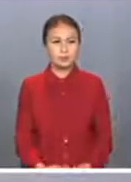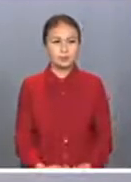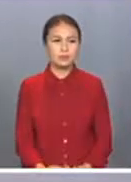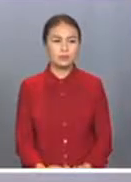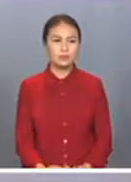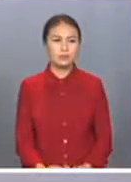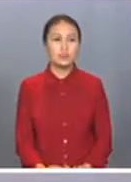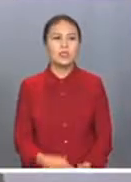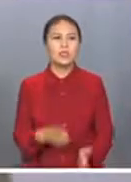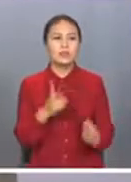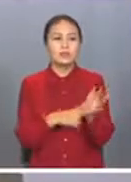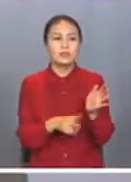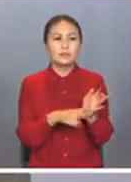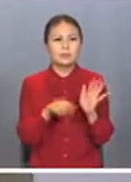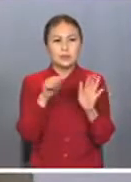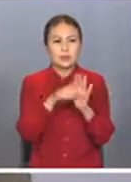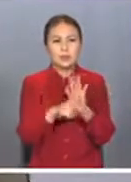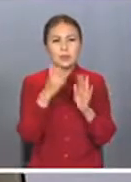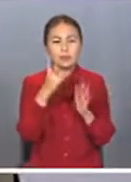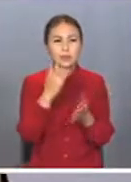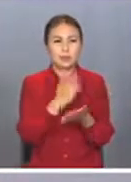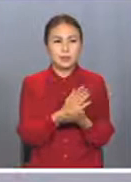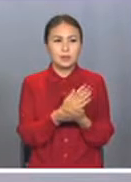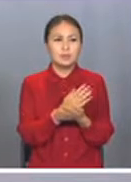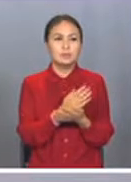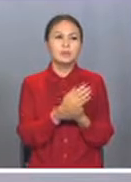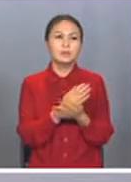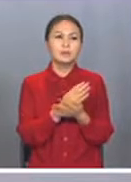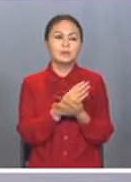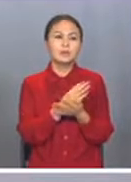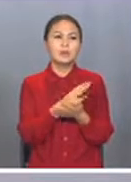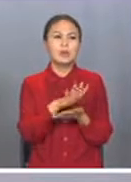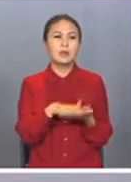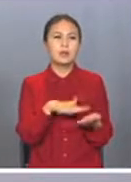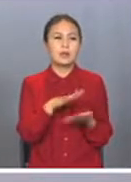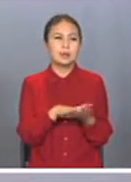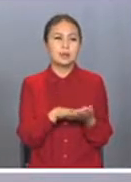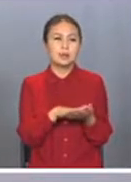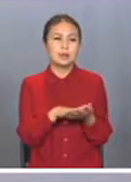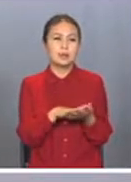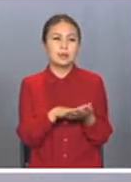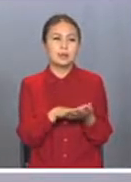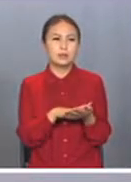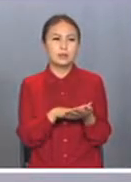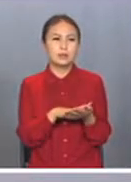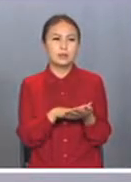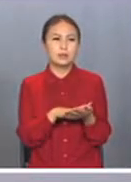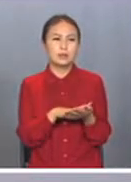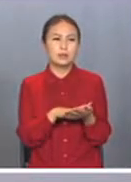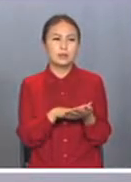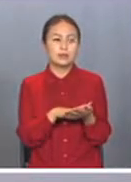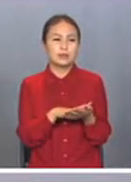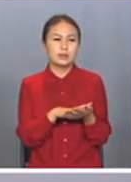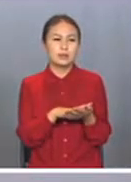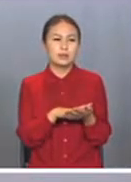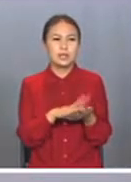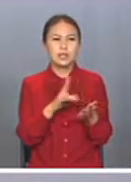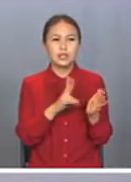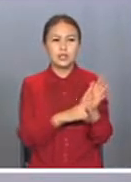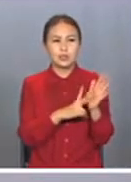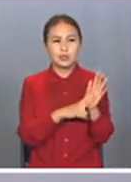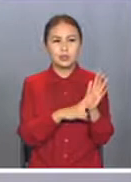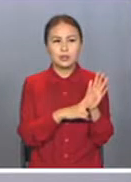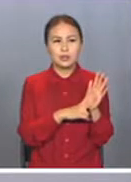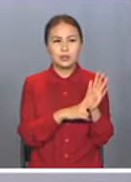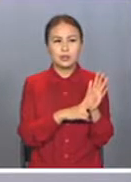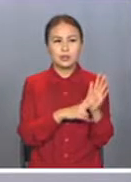70-тің ішінде 2 көбейткіші бар. Жақсы. Әрі қарай қараймын. Енді бізге мына 7 70-тің